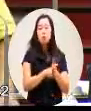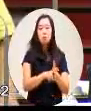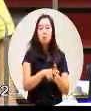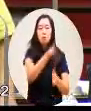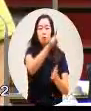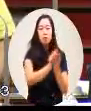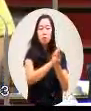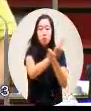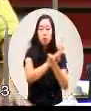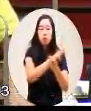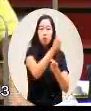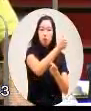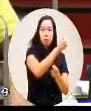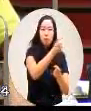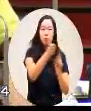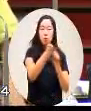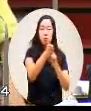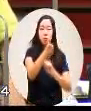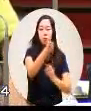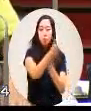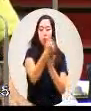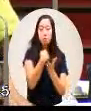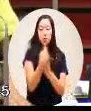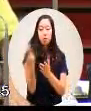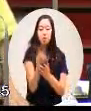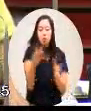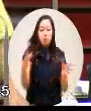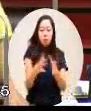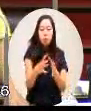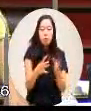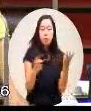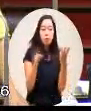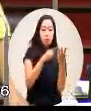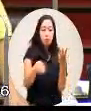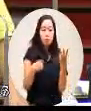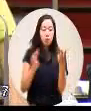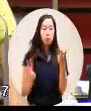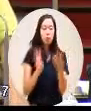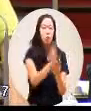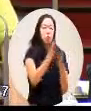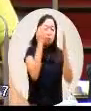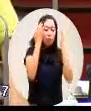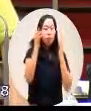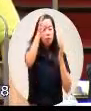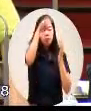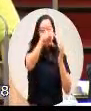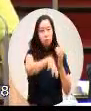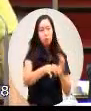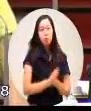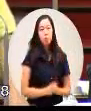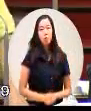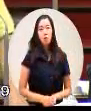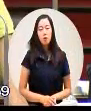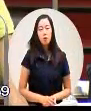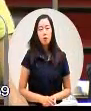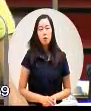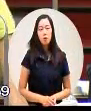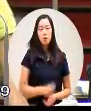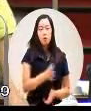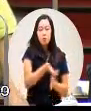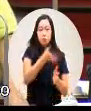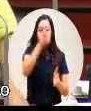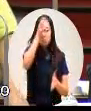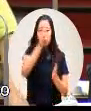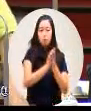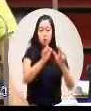武忠、吴明是议员，多做诶，晚上还着赶到南麻坑警察队。警察队诶队